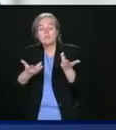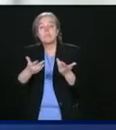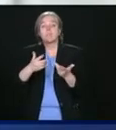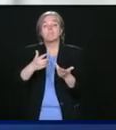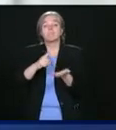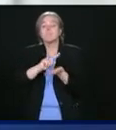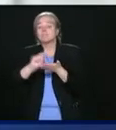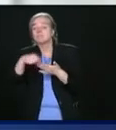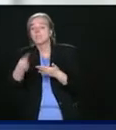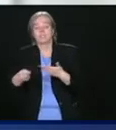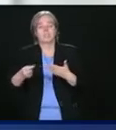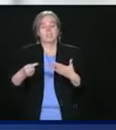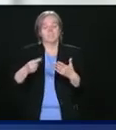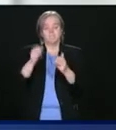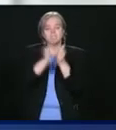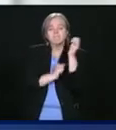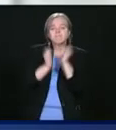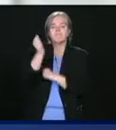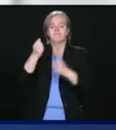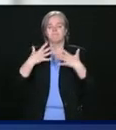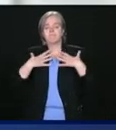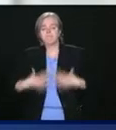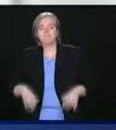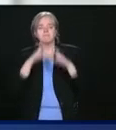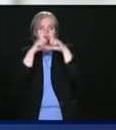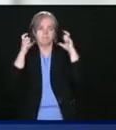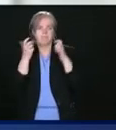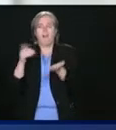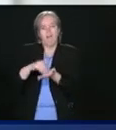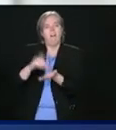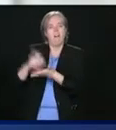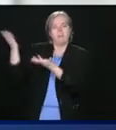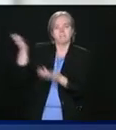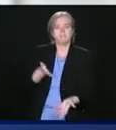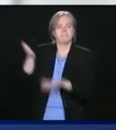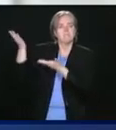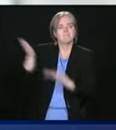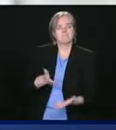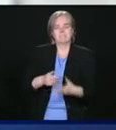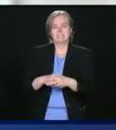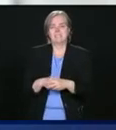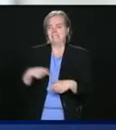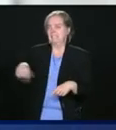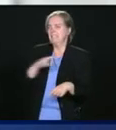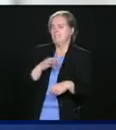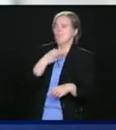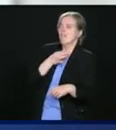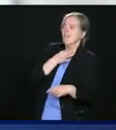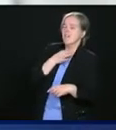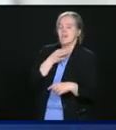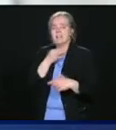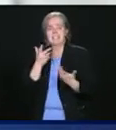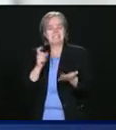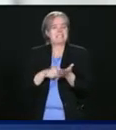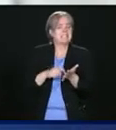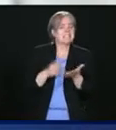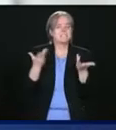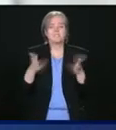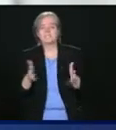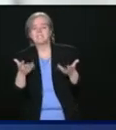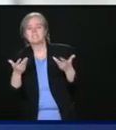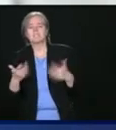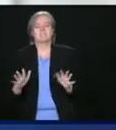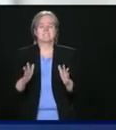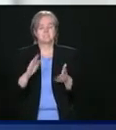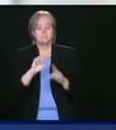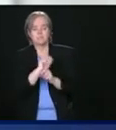au courant de la semaine prochaine. On attend tous avec impatience le moment où tout sera fini. On